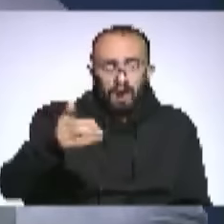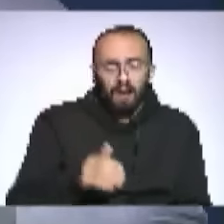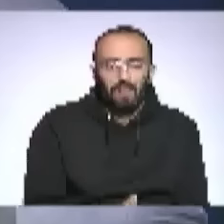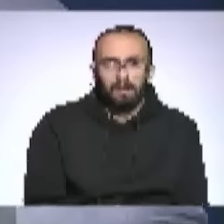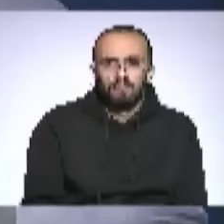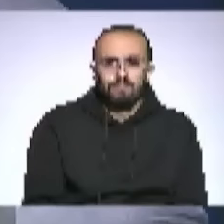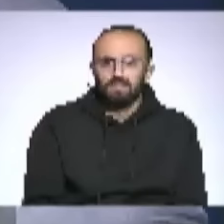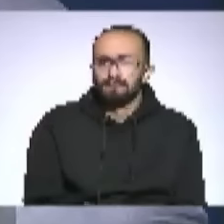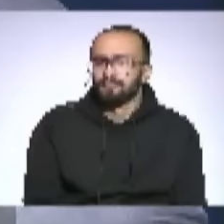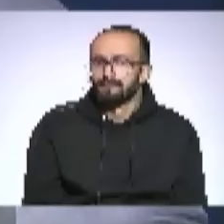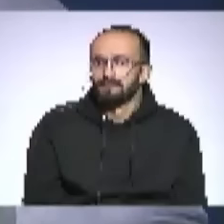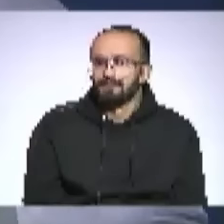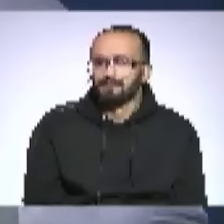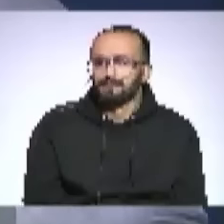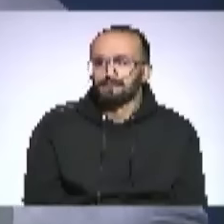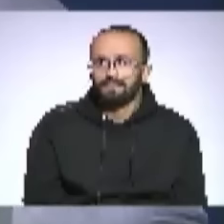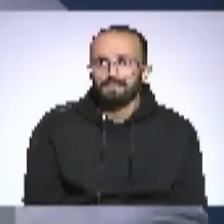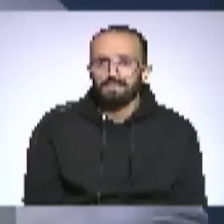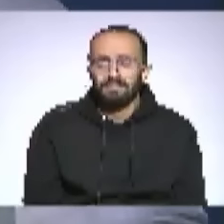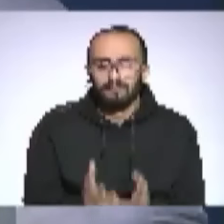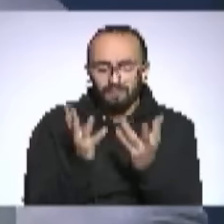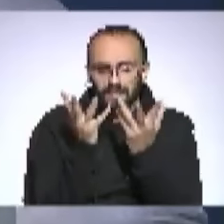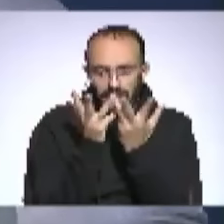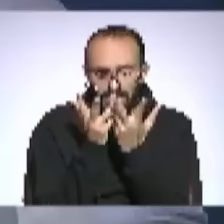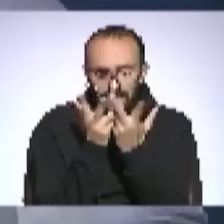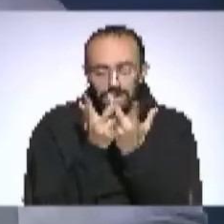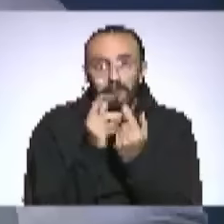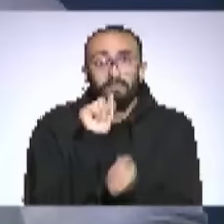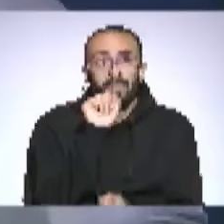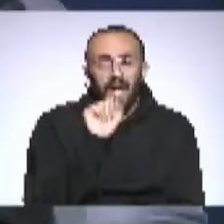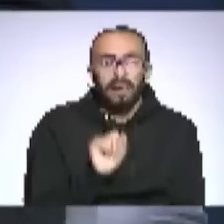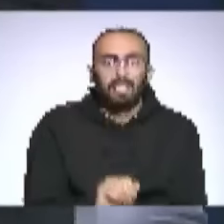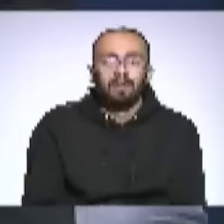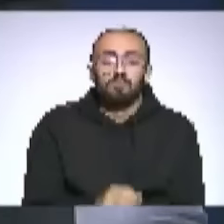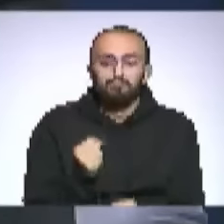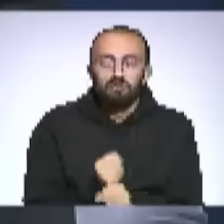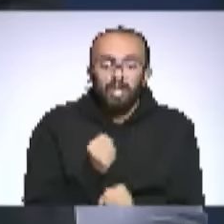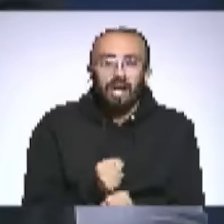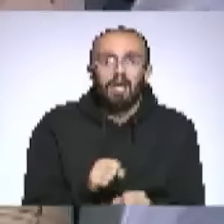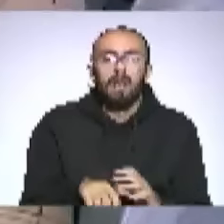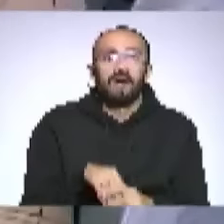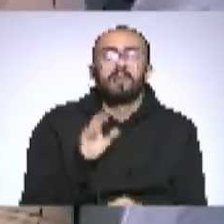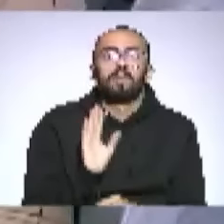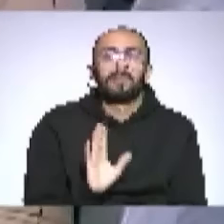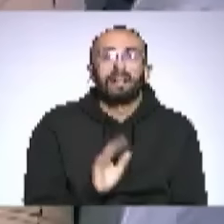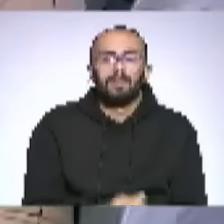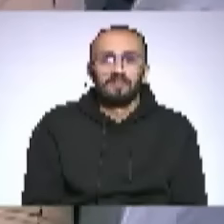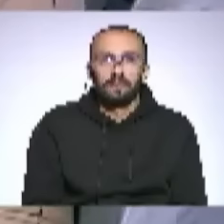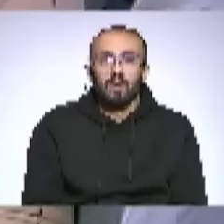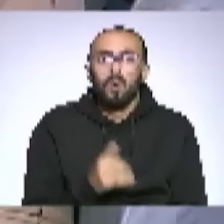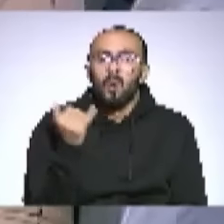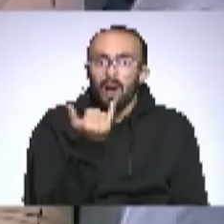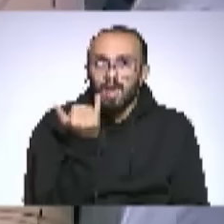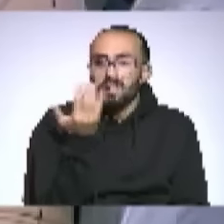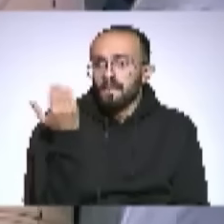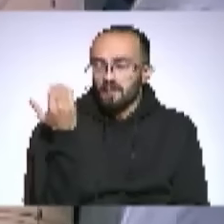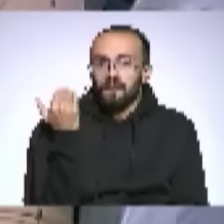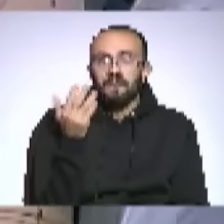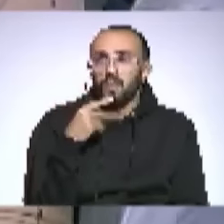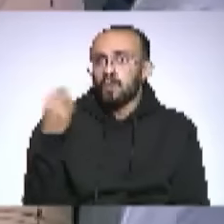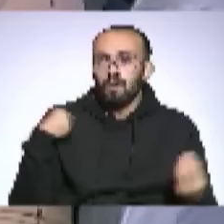تكون غير متوقعه يعني حط ح حساباتك كويس واشتغل على هذا الاساس احنا قريب الحقيقه وبناء على رغبه